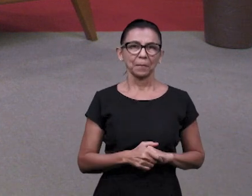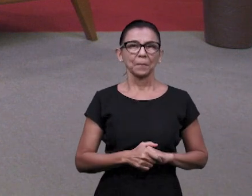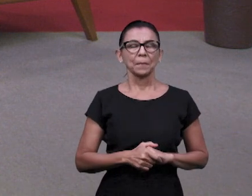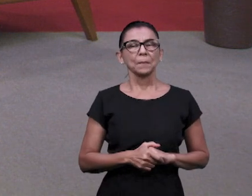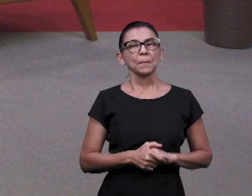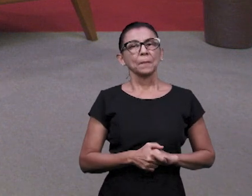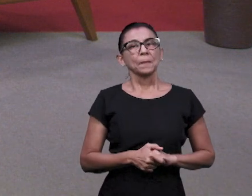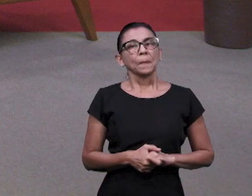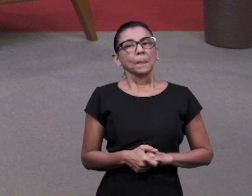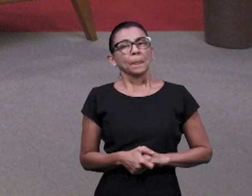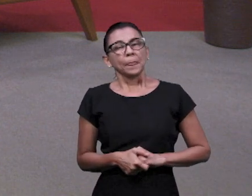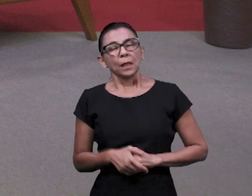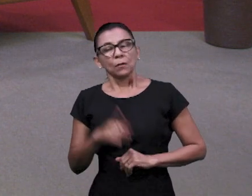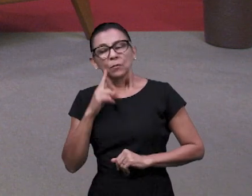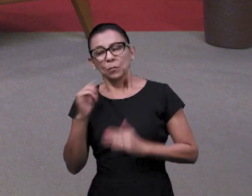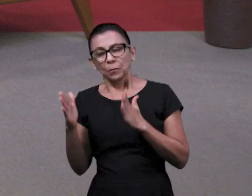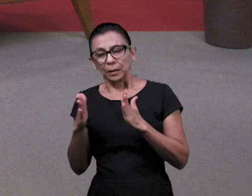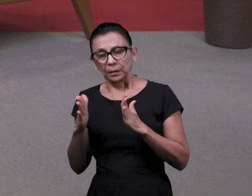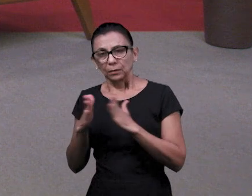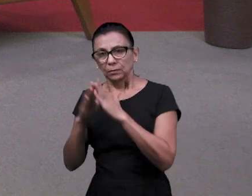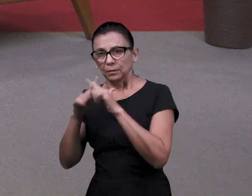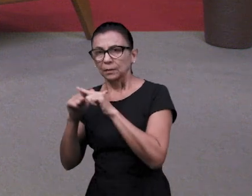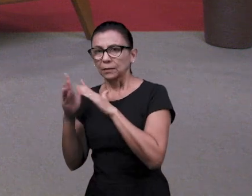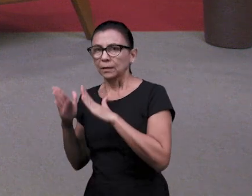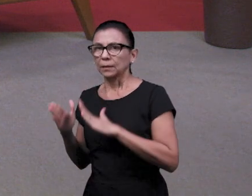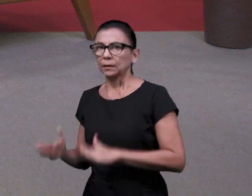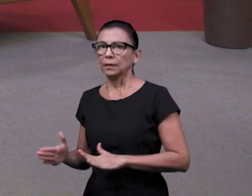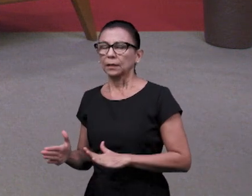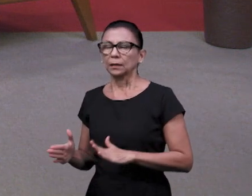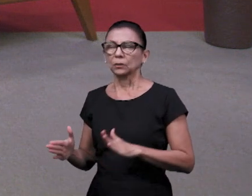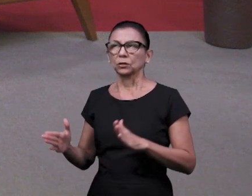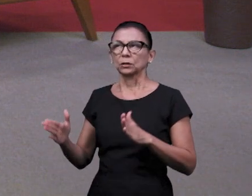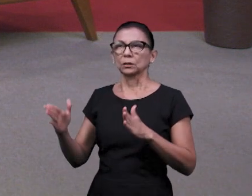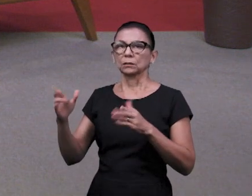dans l'histoire de l'Église, dans l'histoire de ceux qui vivent l'Évangile,